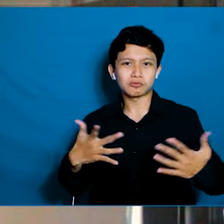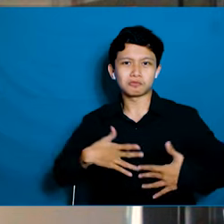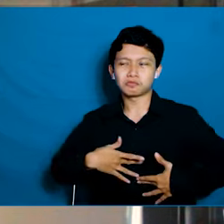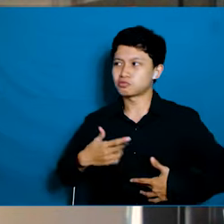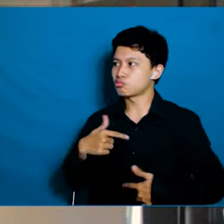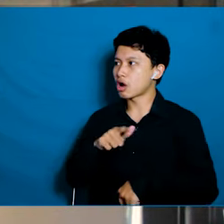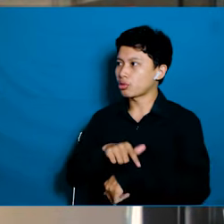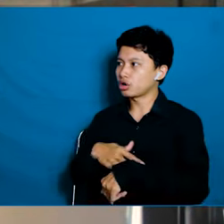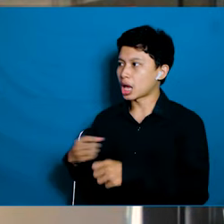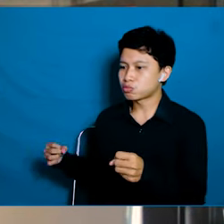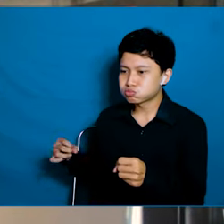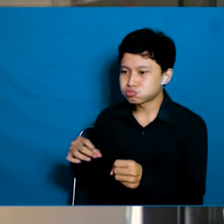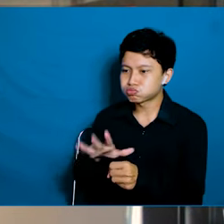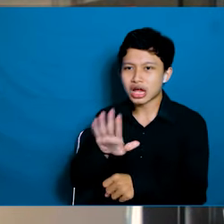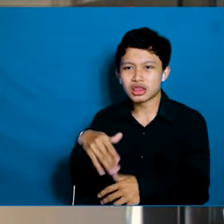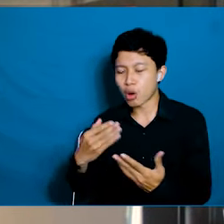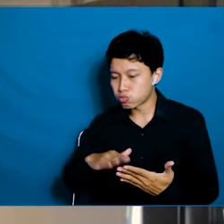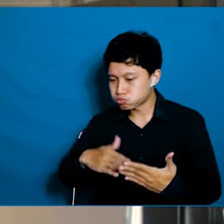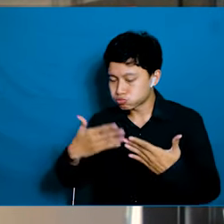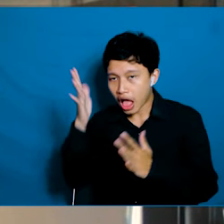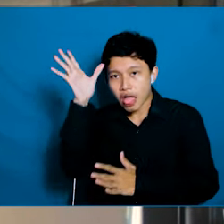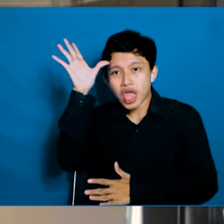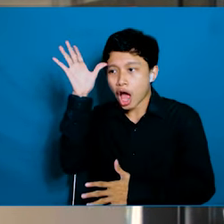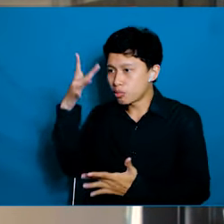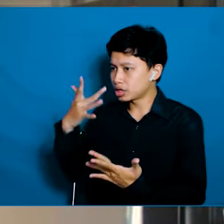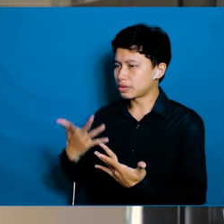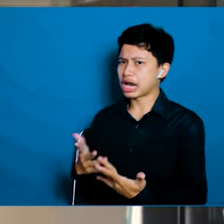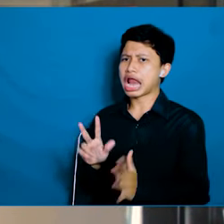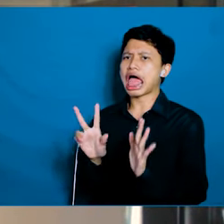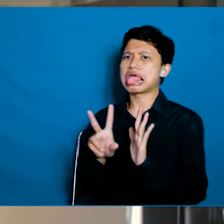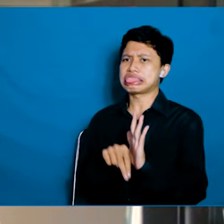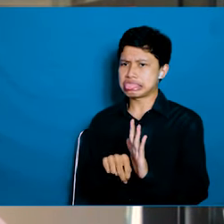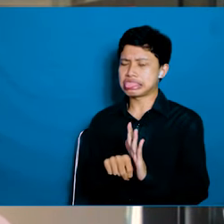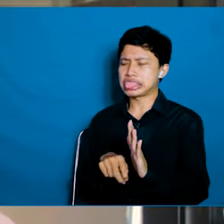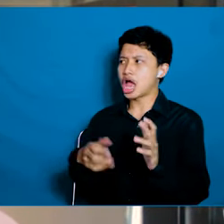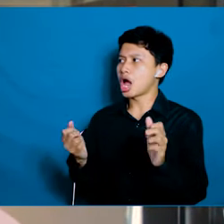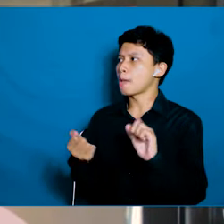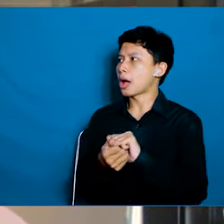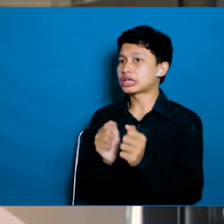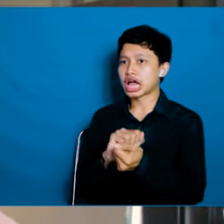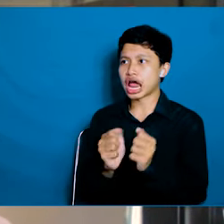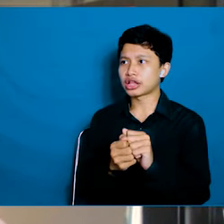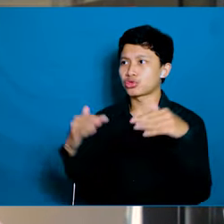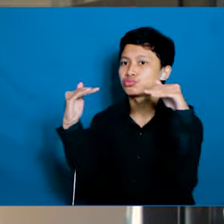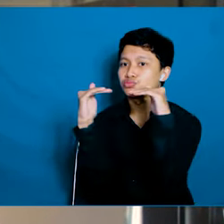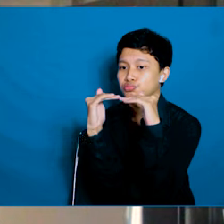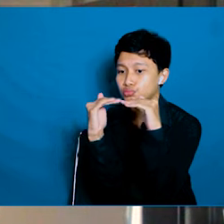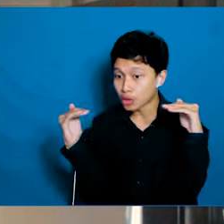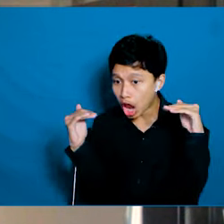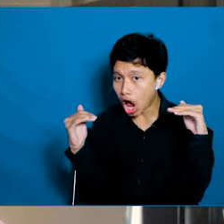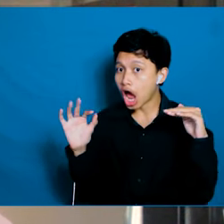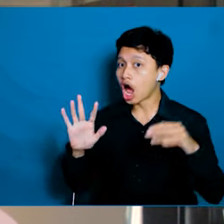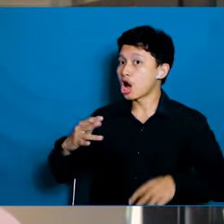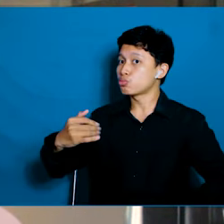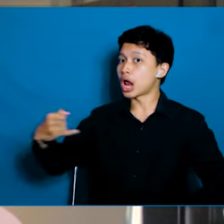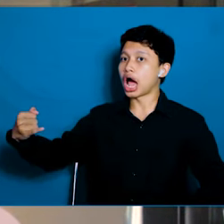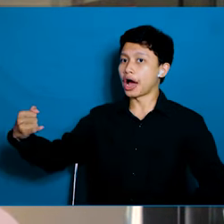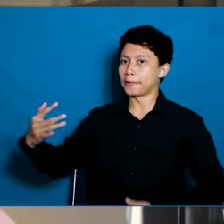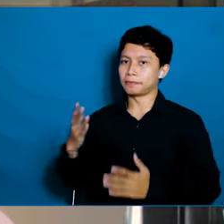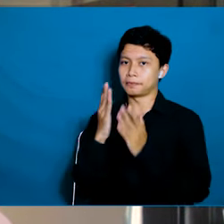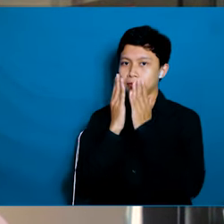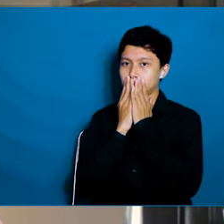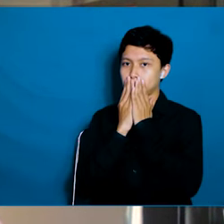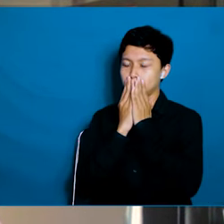ketika ini tidak diungkap, maka nanti persoalannya adalah kesetaraan itu tidak terjadi begitu